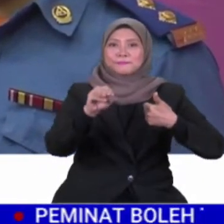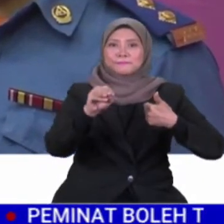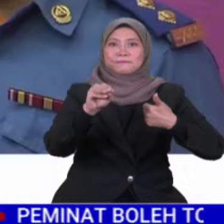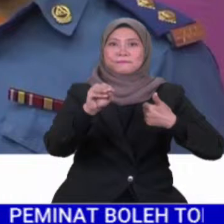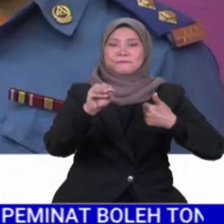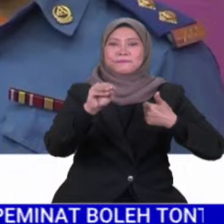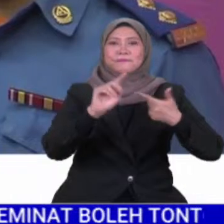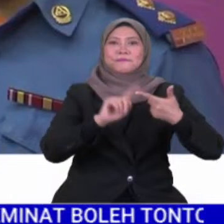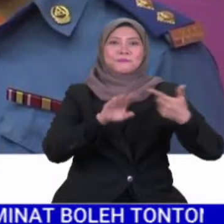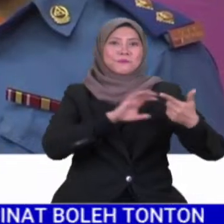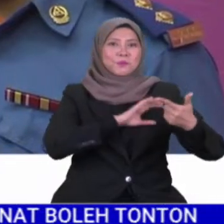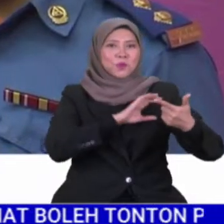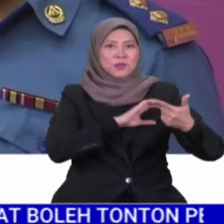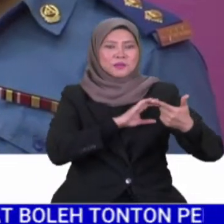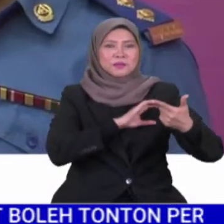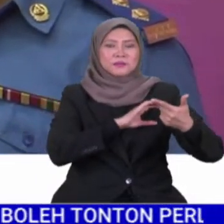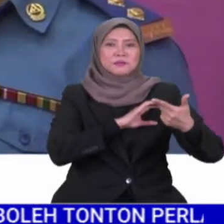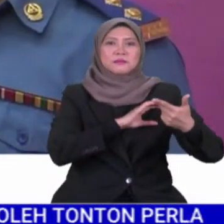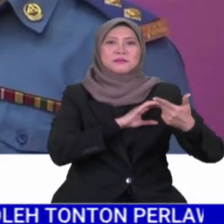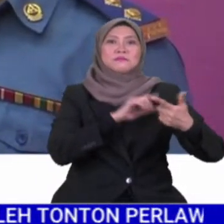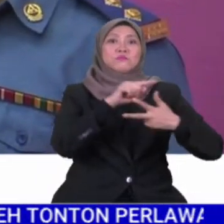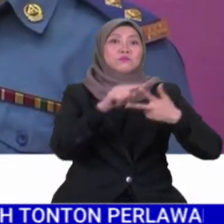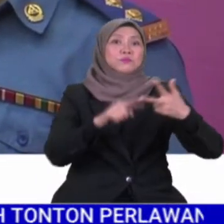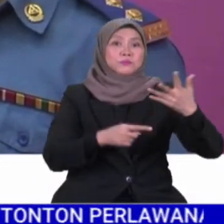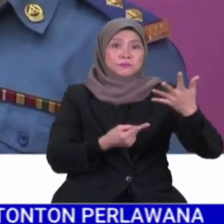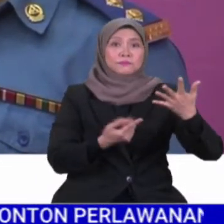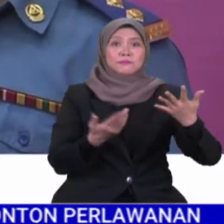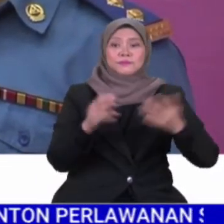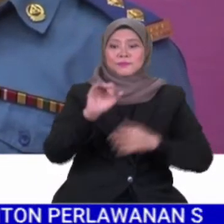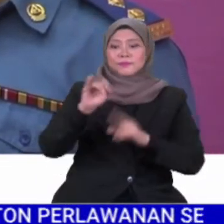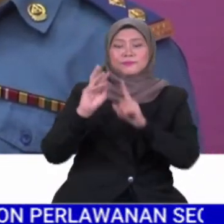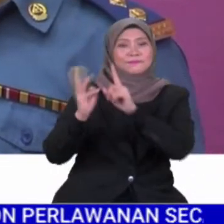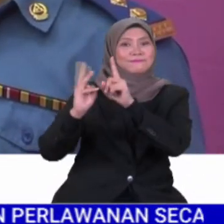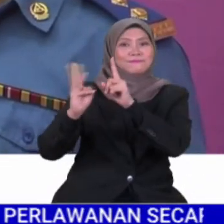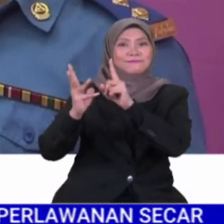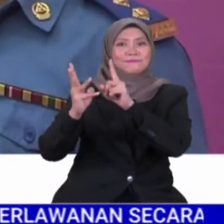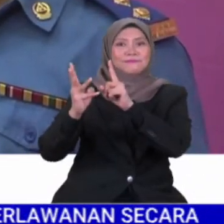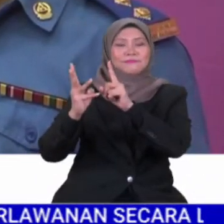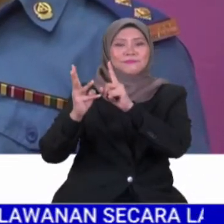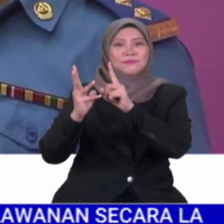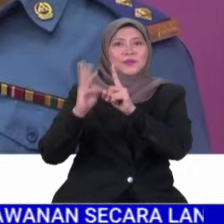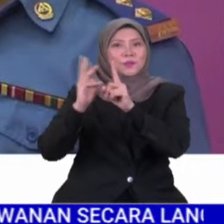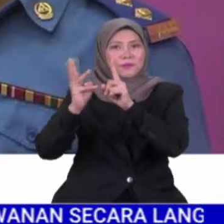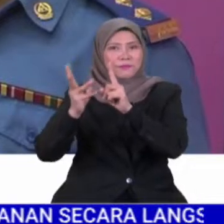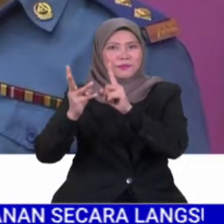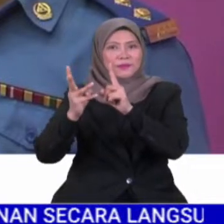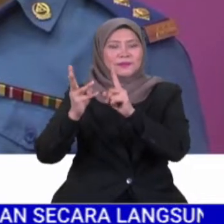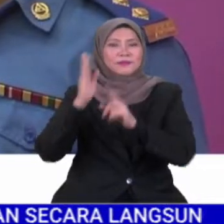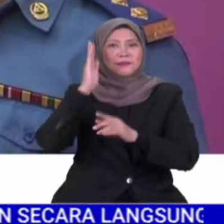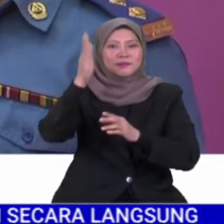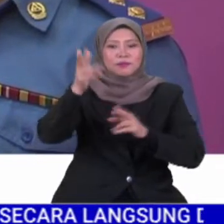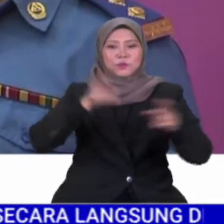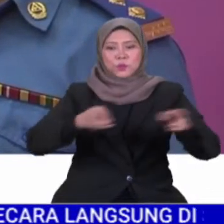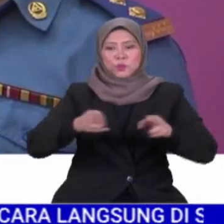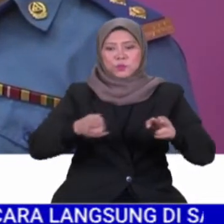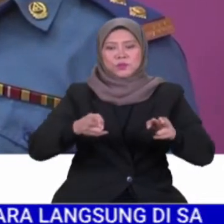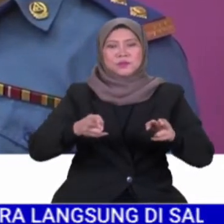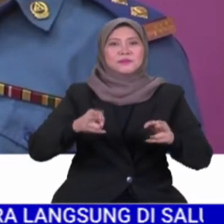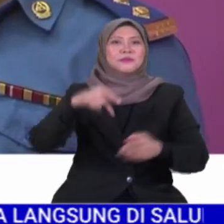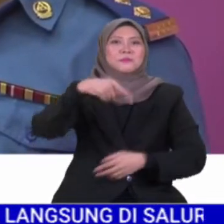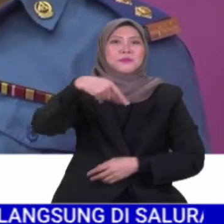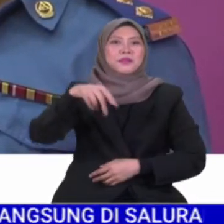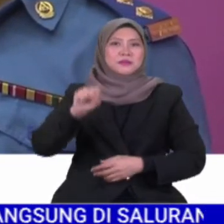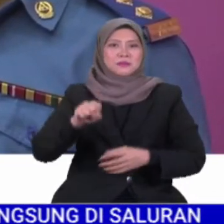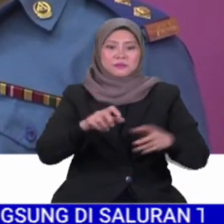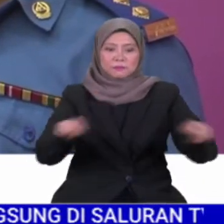Awam kita, pihak polis, mereka ini dan juga JKM. JKM akan menguruskan pusat-pusat